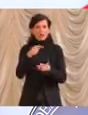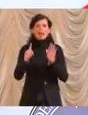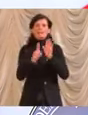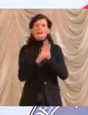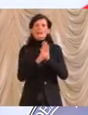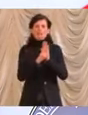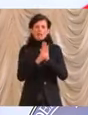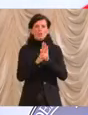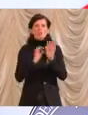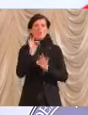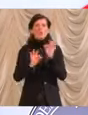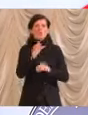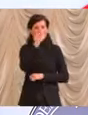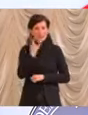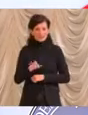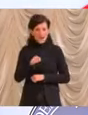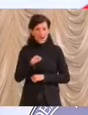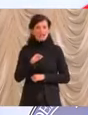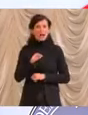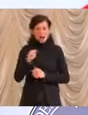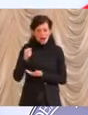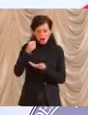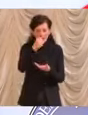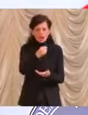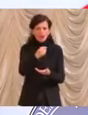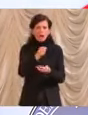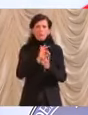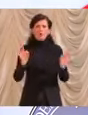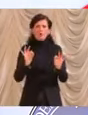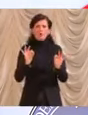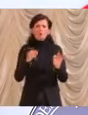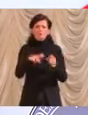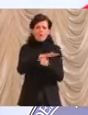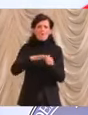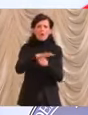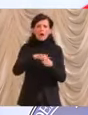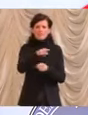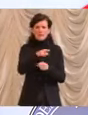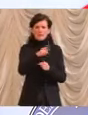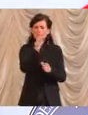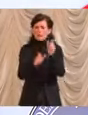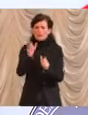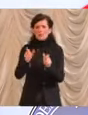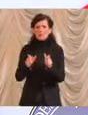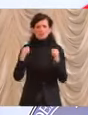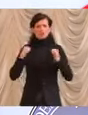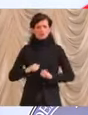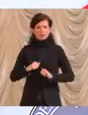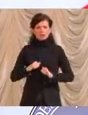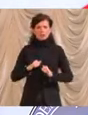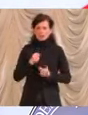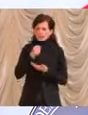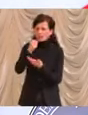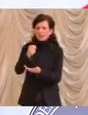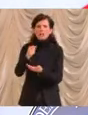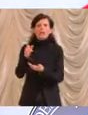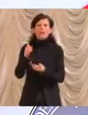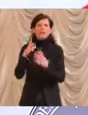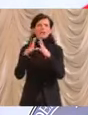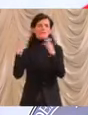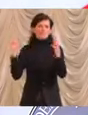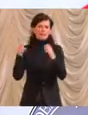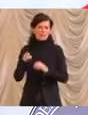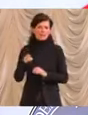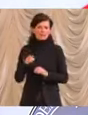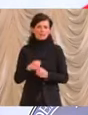subito nelle tasche delle famiglie, delle imprese, dei cittadini. Vedete, non è semplicissimo, lo